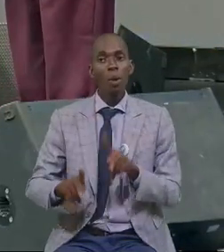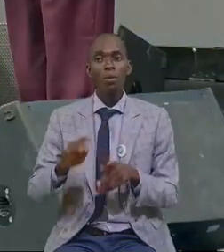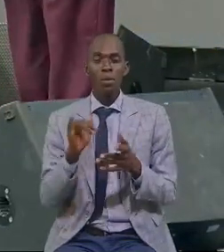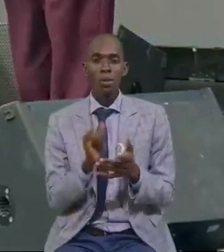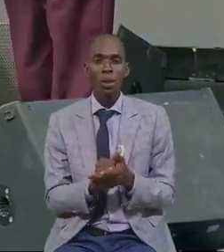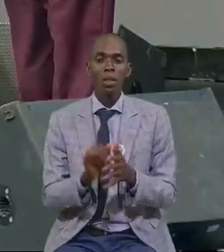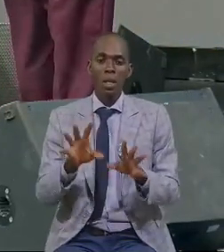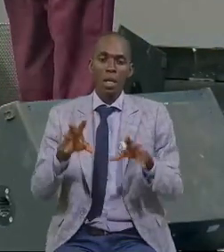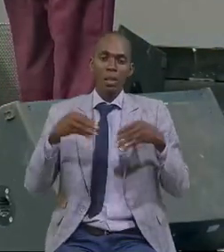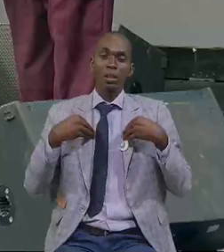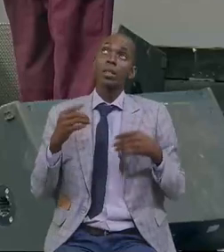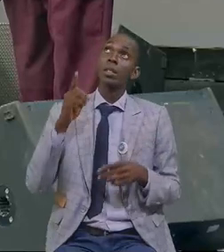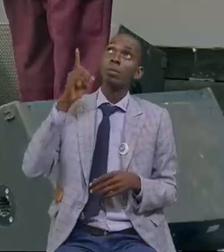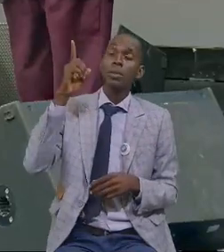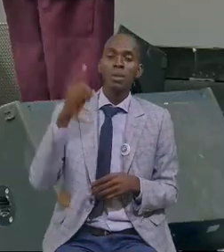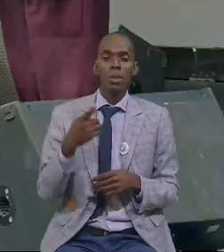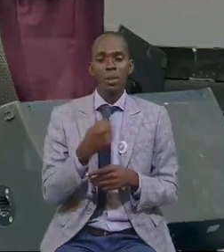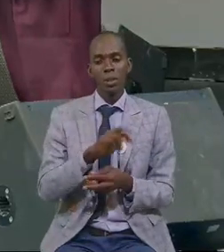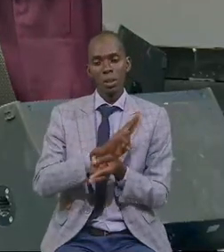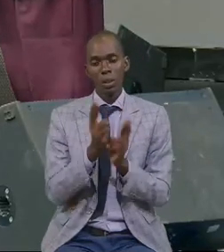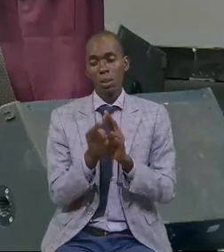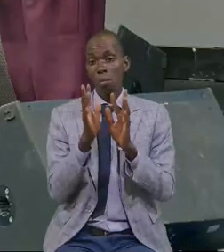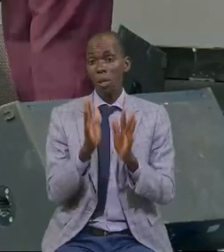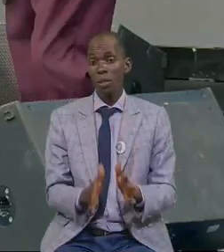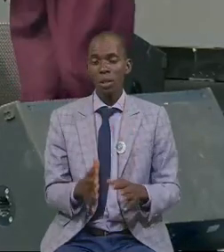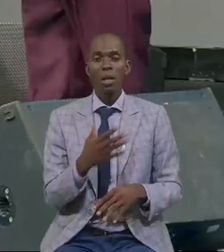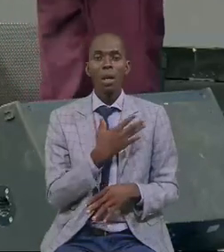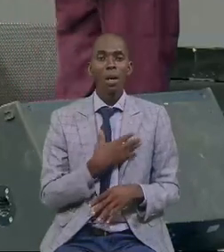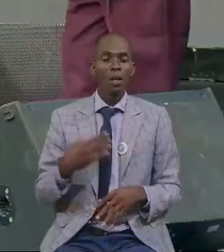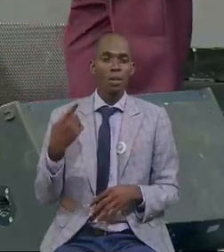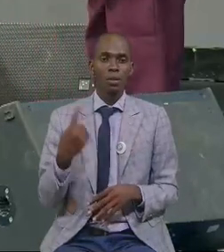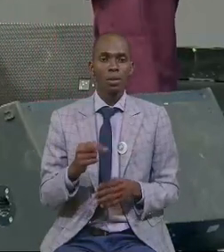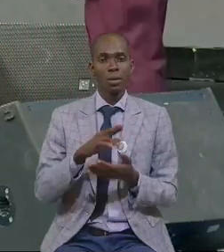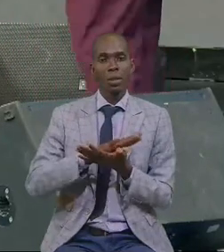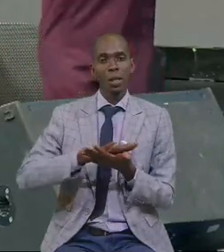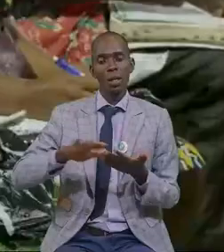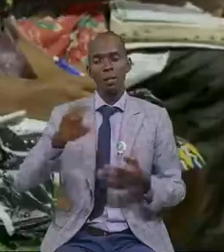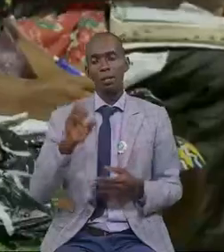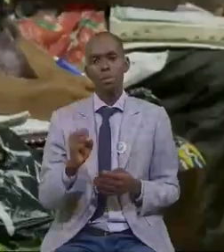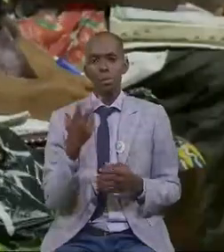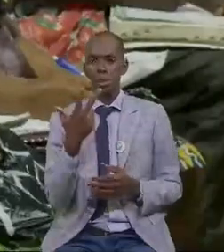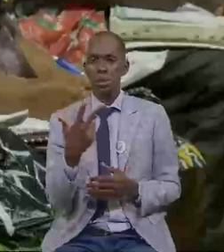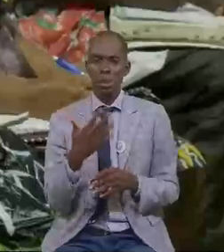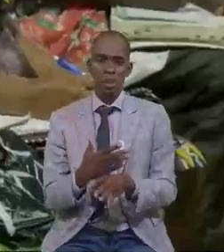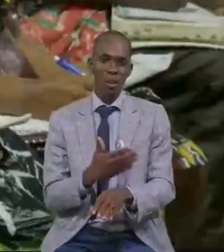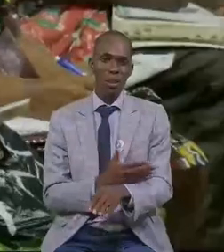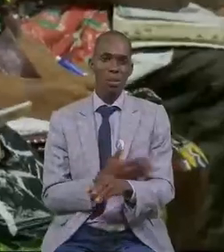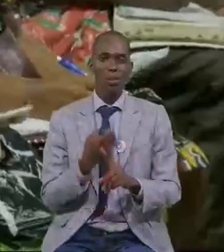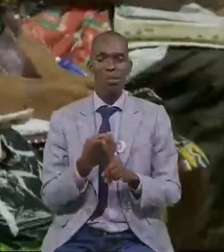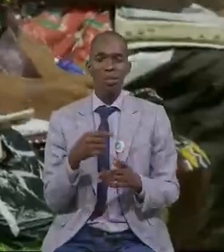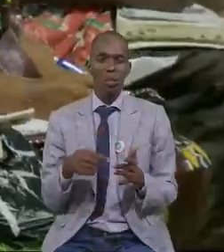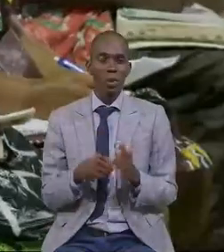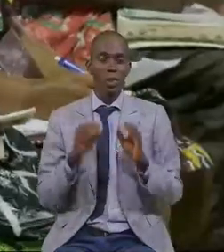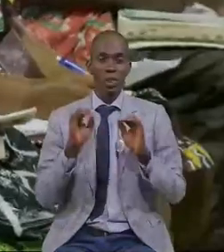le reçoivent, le repentant et le juste. Nous allons voir trois points dans le message